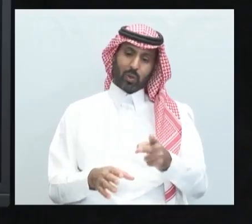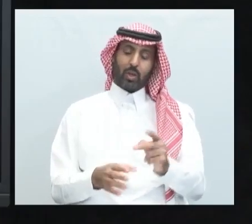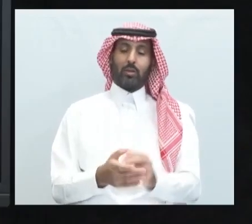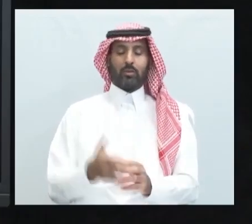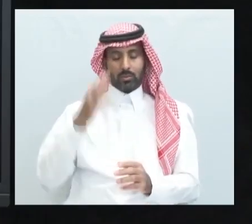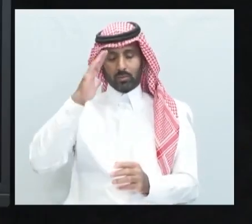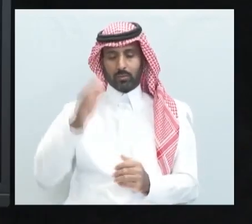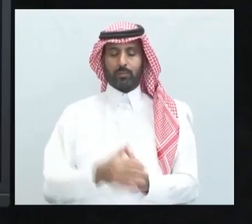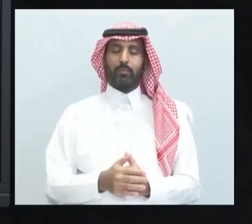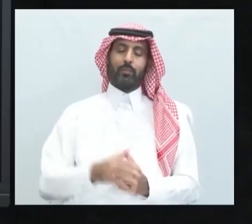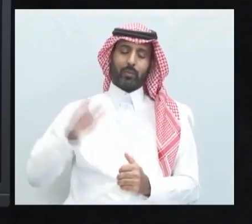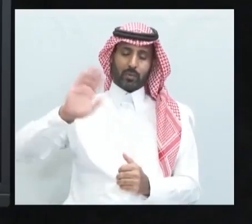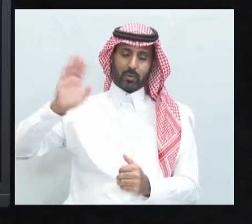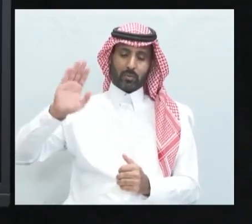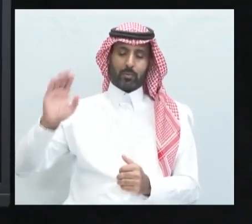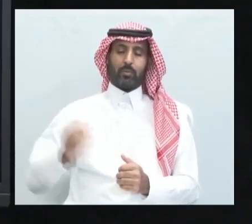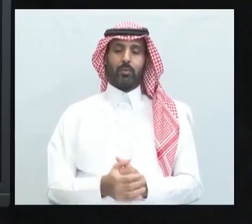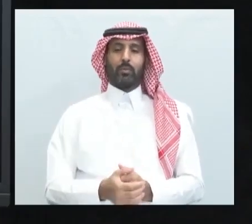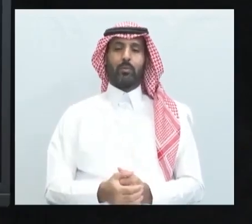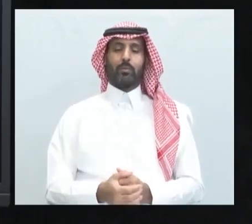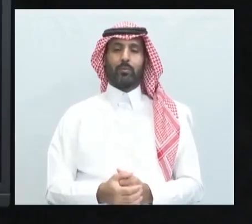المتابعه ونلتقيكم في الدرس القادم باذن الله والسلام عليكم ورحمه الله وبركاته